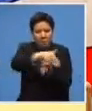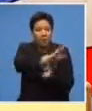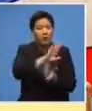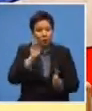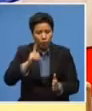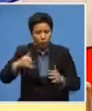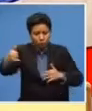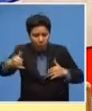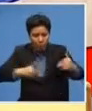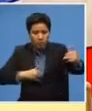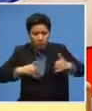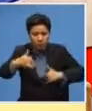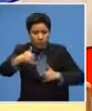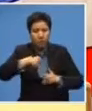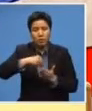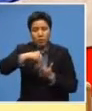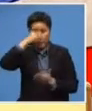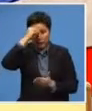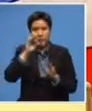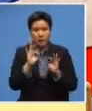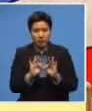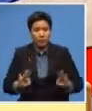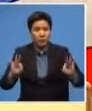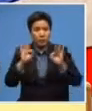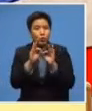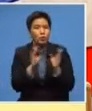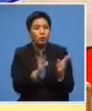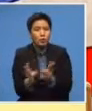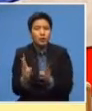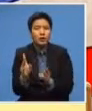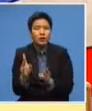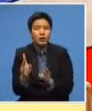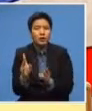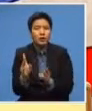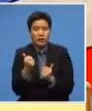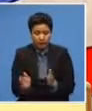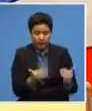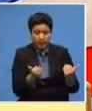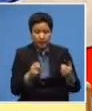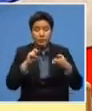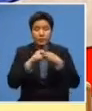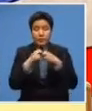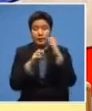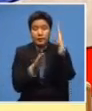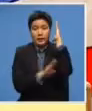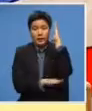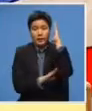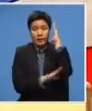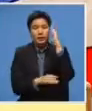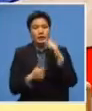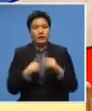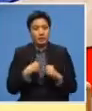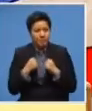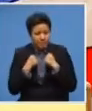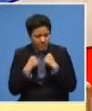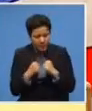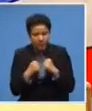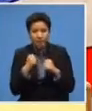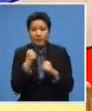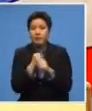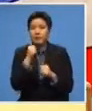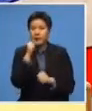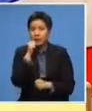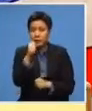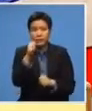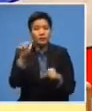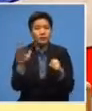เลิกเรียนเพราะว่าเรียนไม่ไหวนะไปดูใหม่นะครับเรื่องใต้พวกเราพยายามจะทำดีที่สุดนะครับแต่อย่างไร